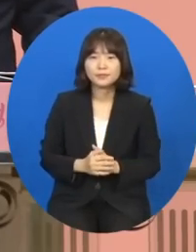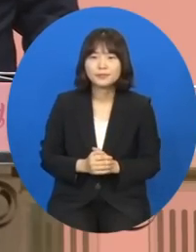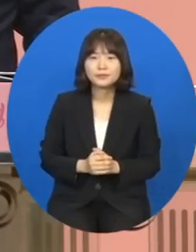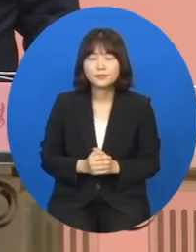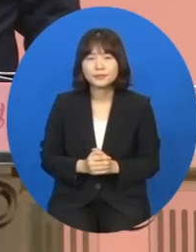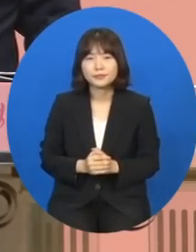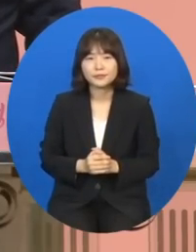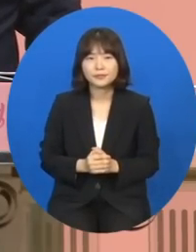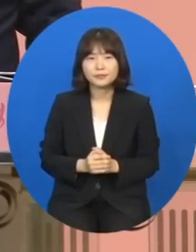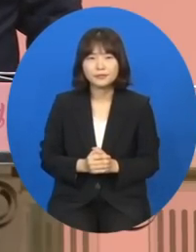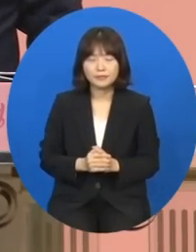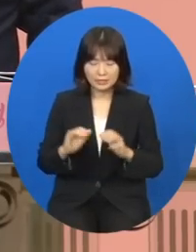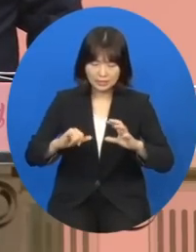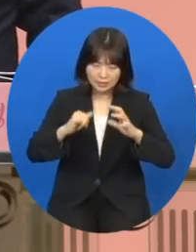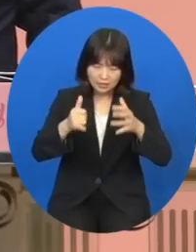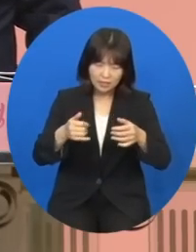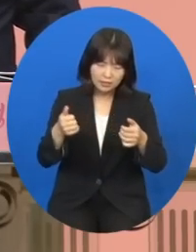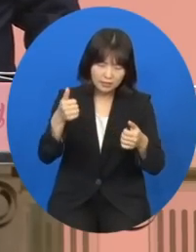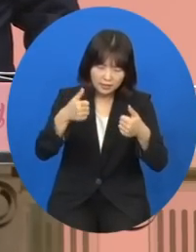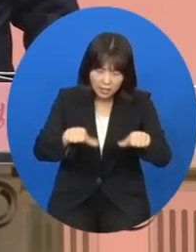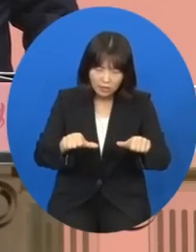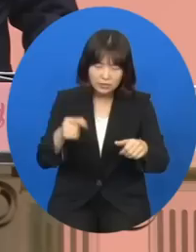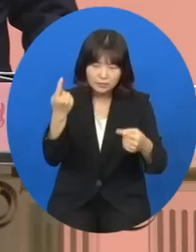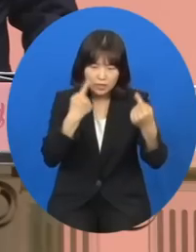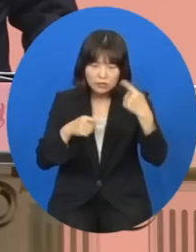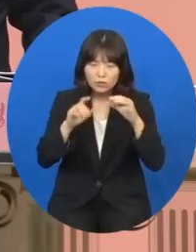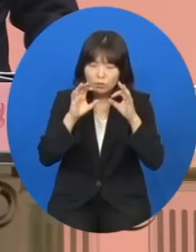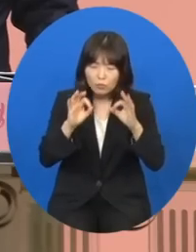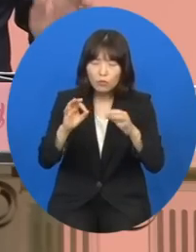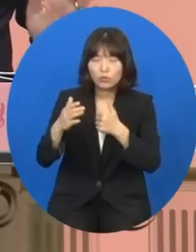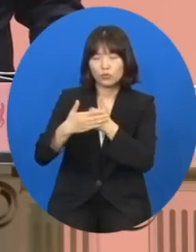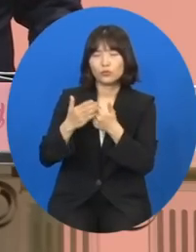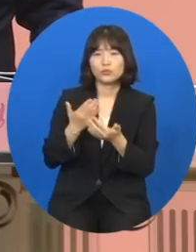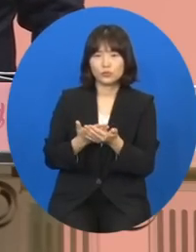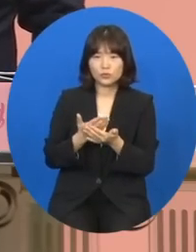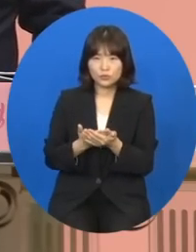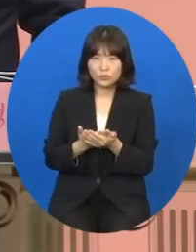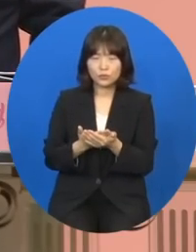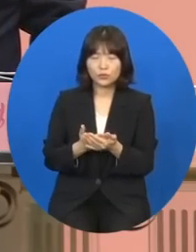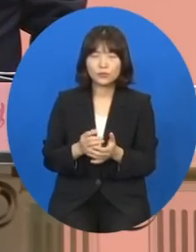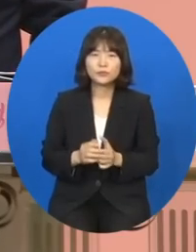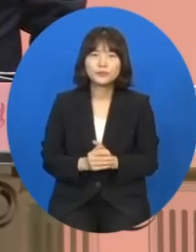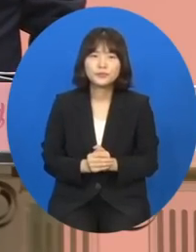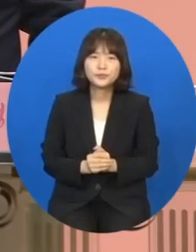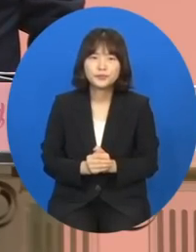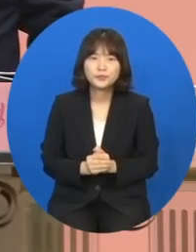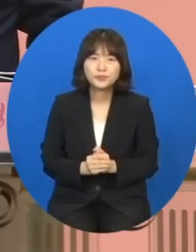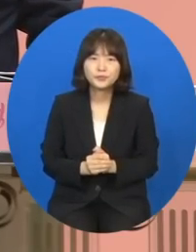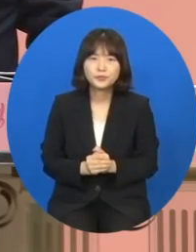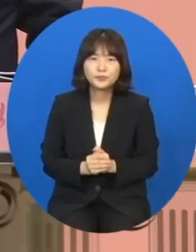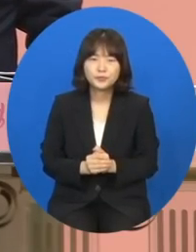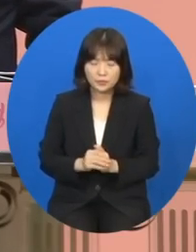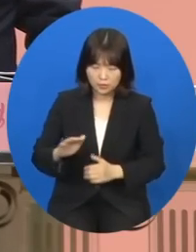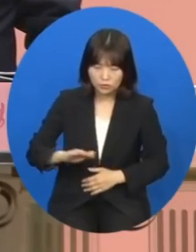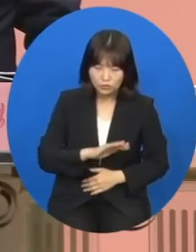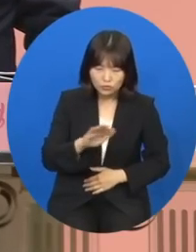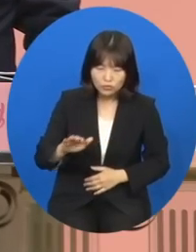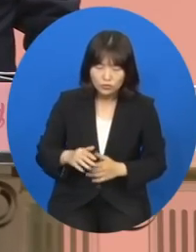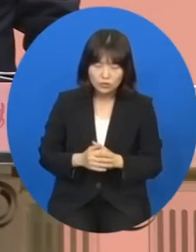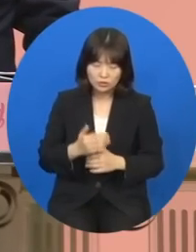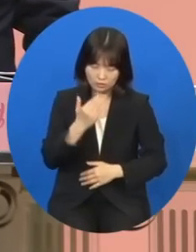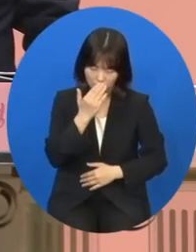soo 이 세상에 깨어 짐을 포기 해 주시옵소서 왜가 선불 있을 우리가 겸손하게